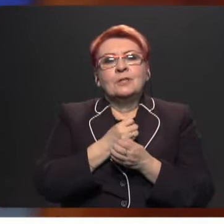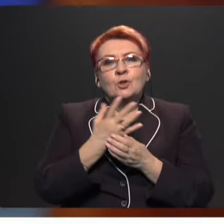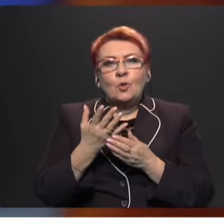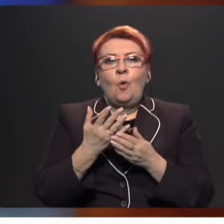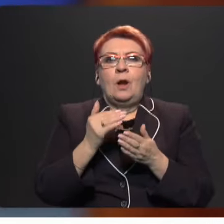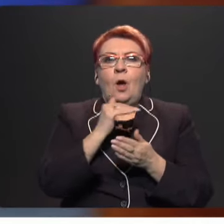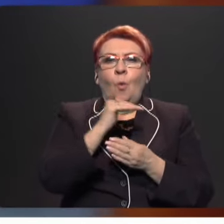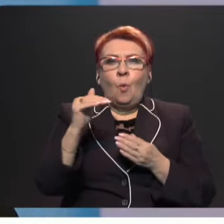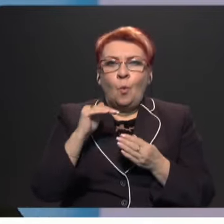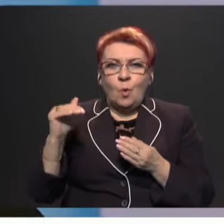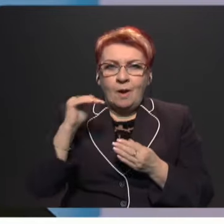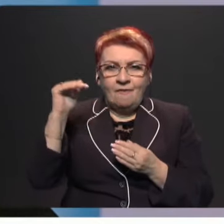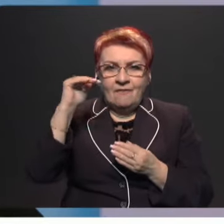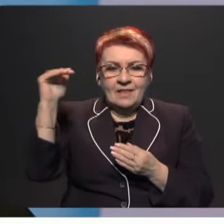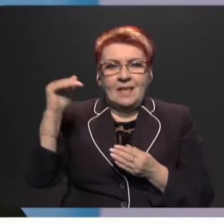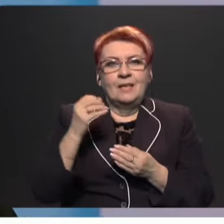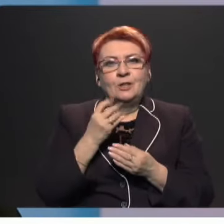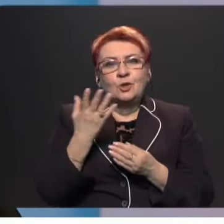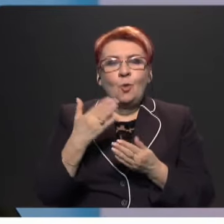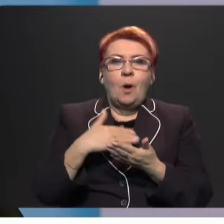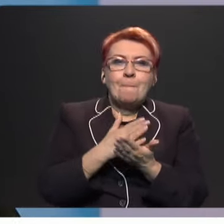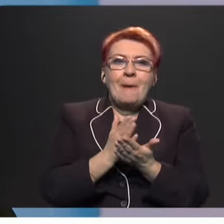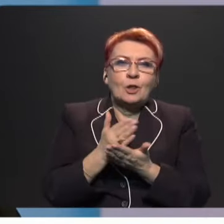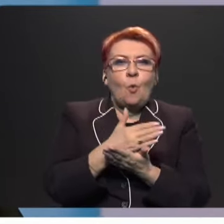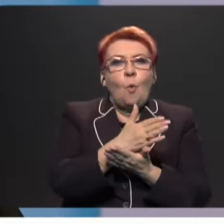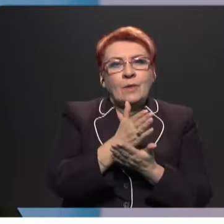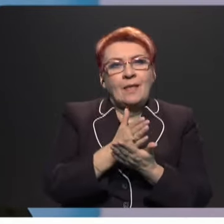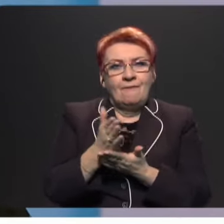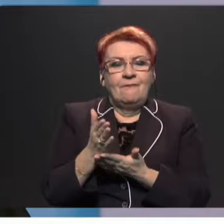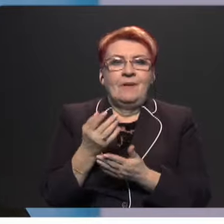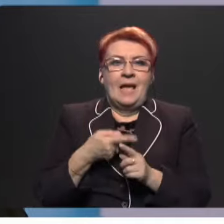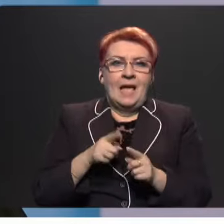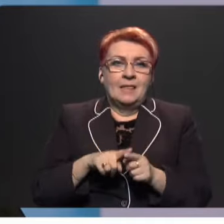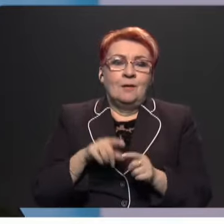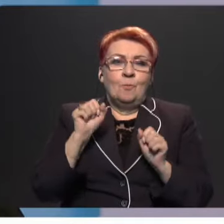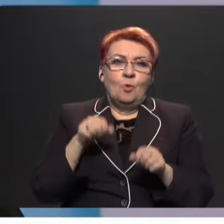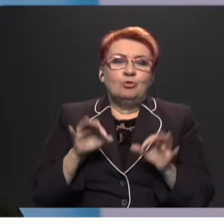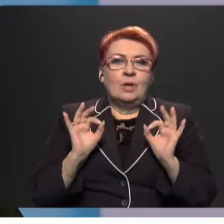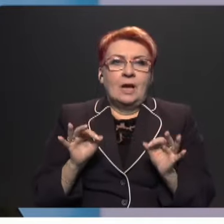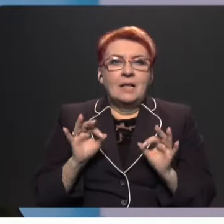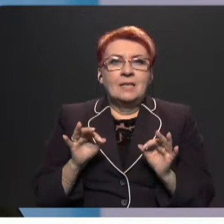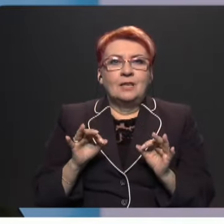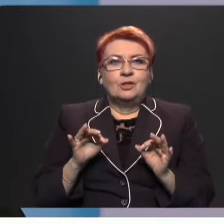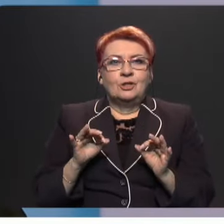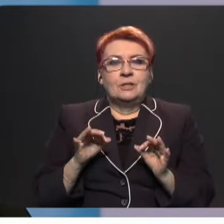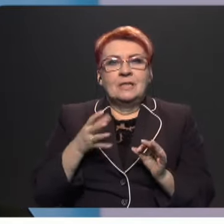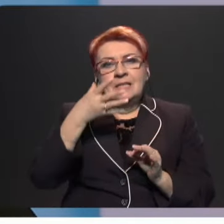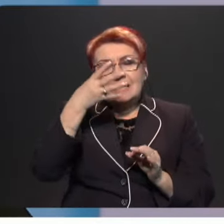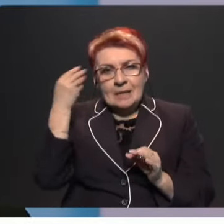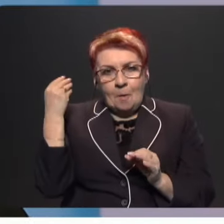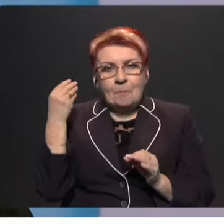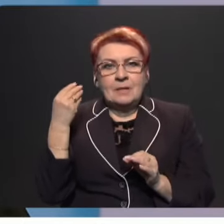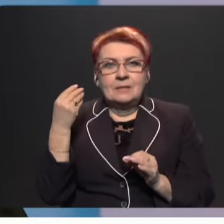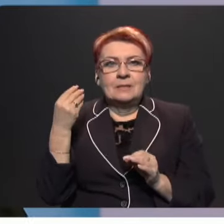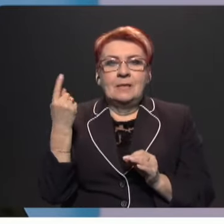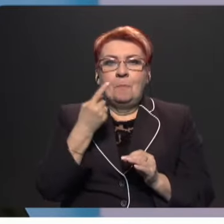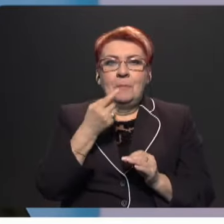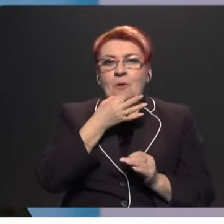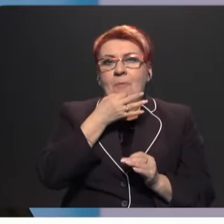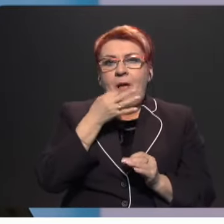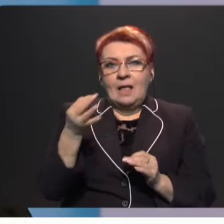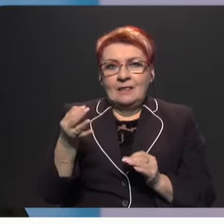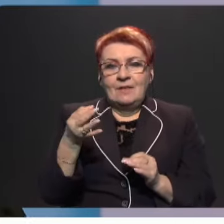и уровней, и столько подходов разных к этому вопросу, что можно, конечно, забыть о первом ответе,